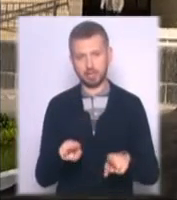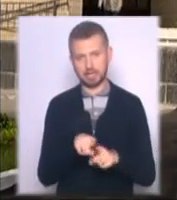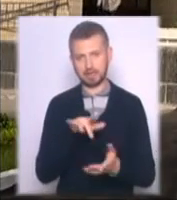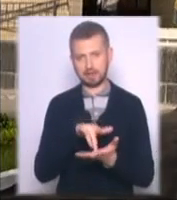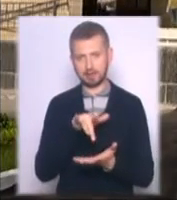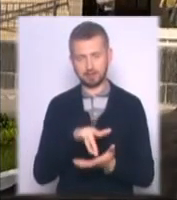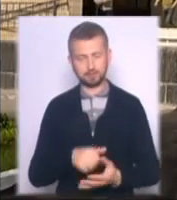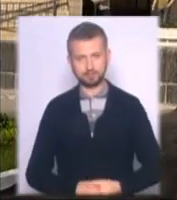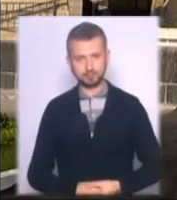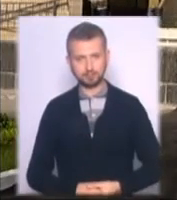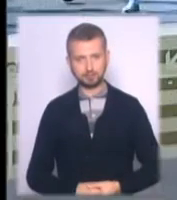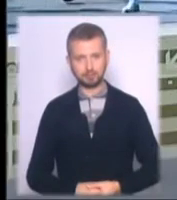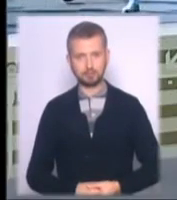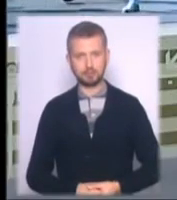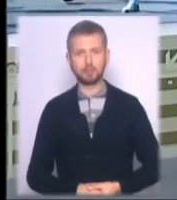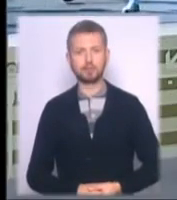телеканал «Київ».